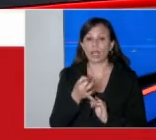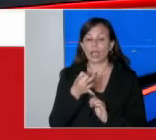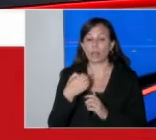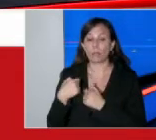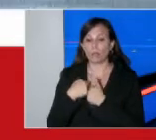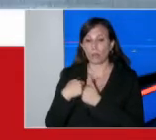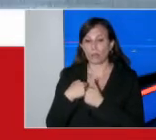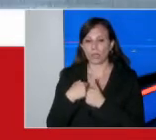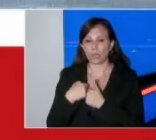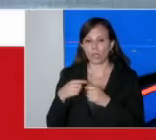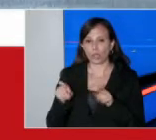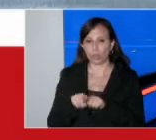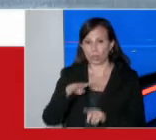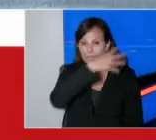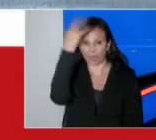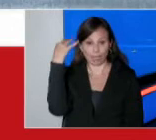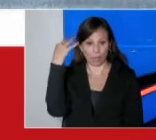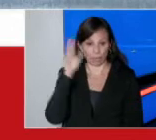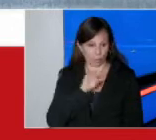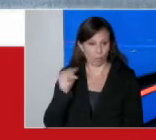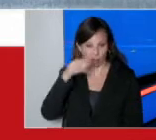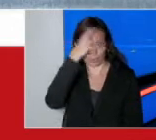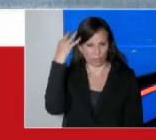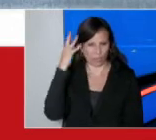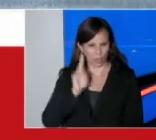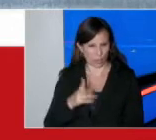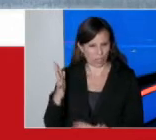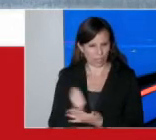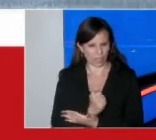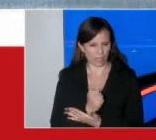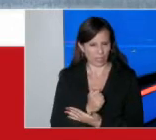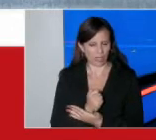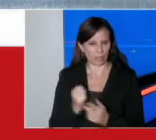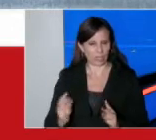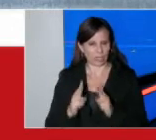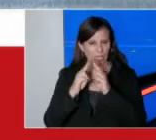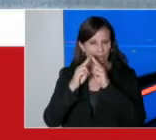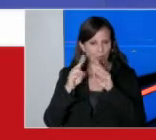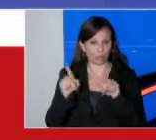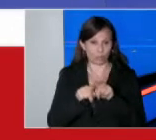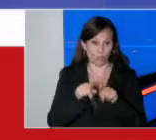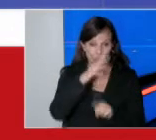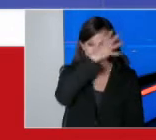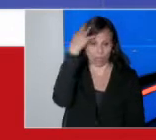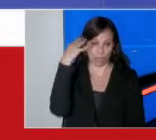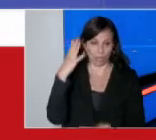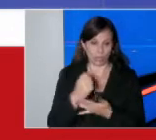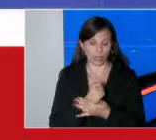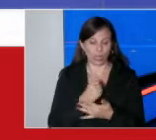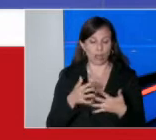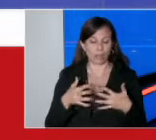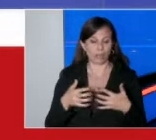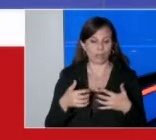מועמד טראמפיסטי כזה יכול להצליח בצרפת כפי שהצליח בארצות הברית? עד כמה